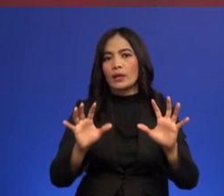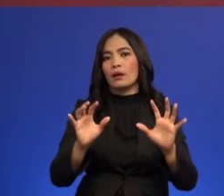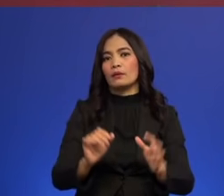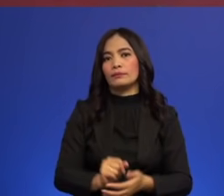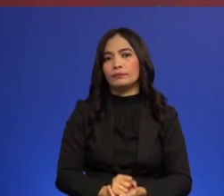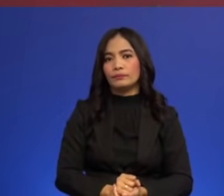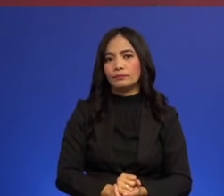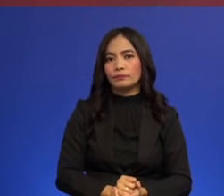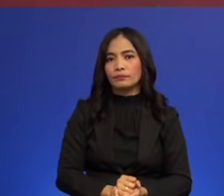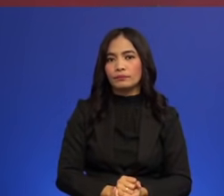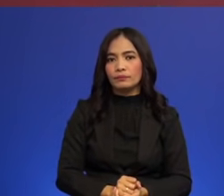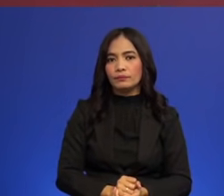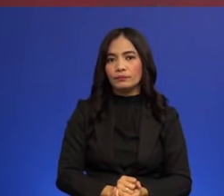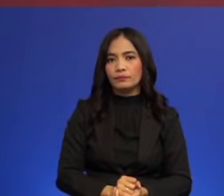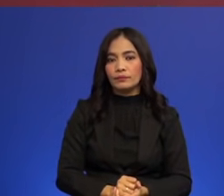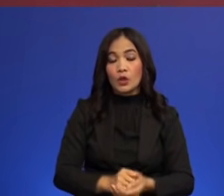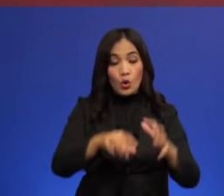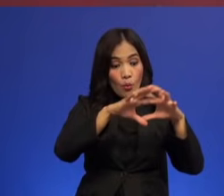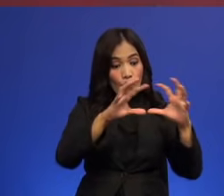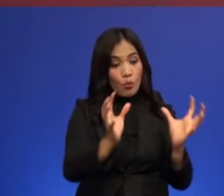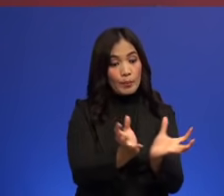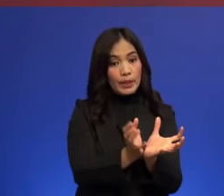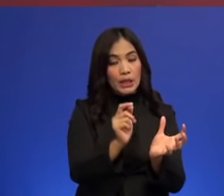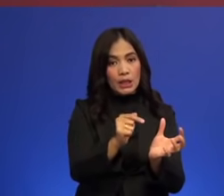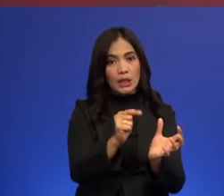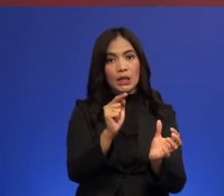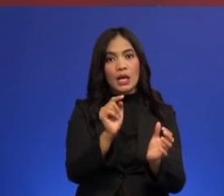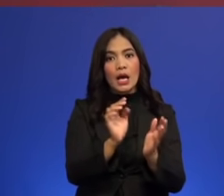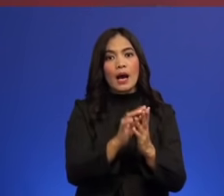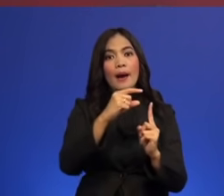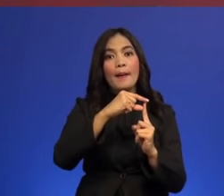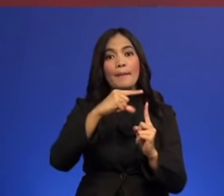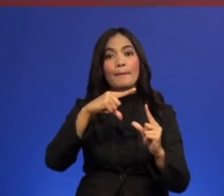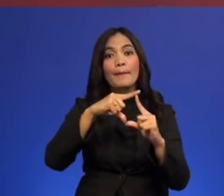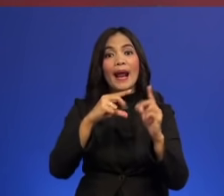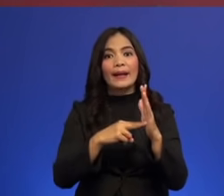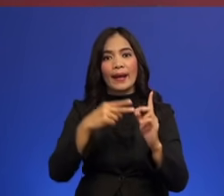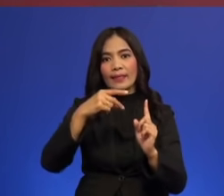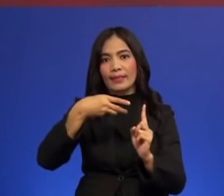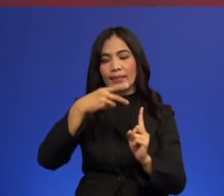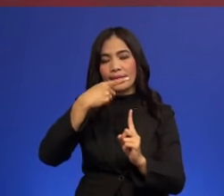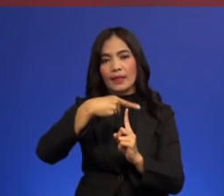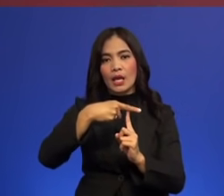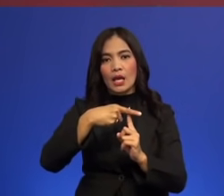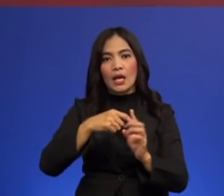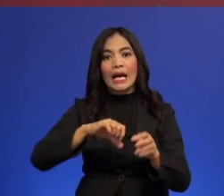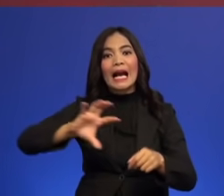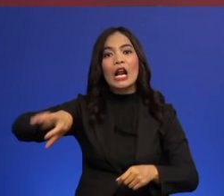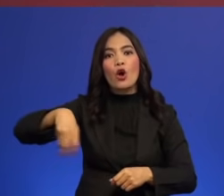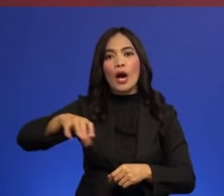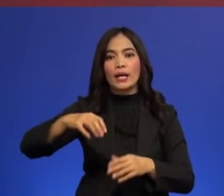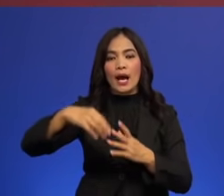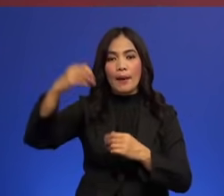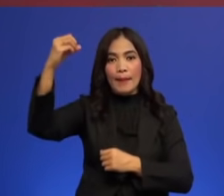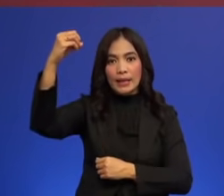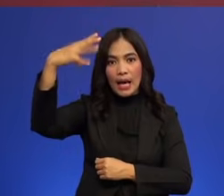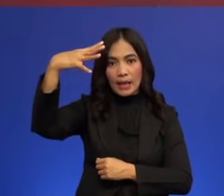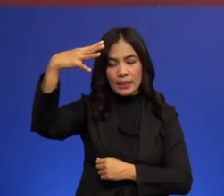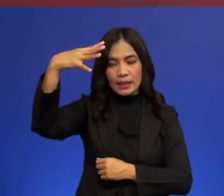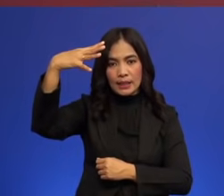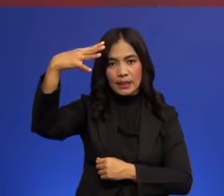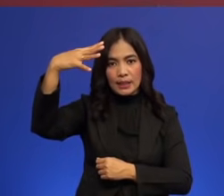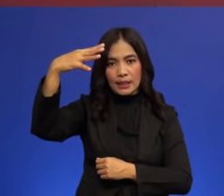saudara. Bumi kita salah satu planet dalam keluarga matahari yang disebut solar